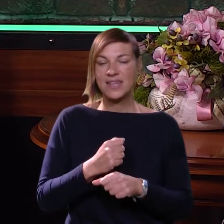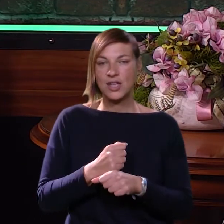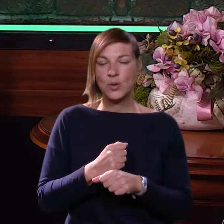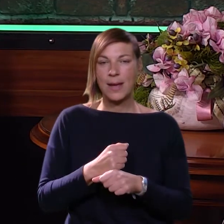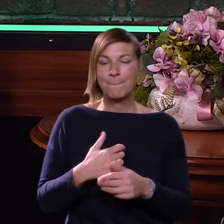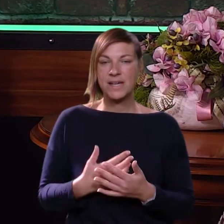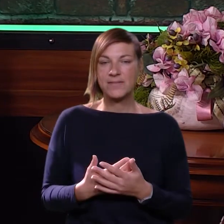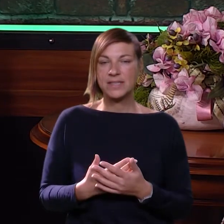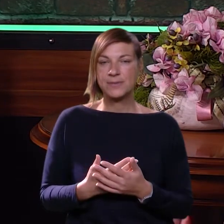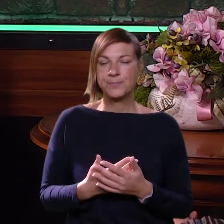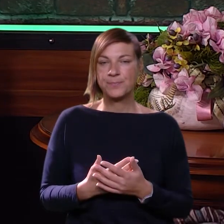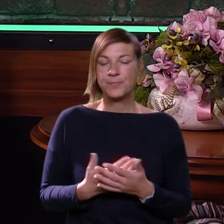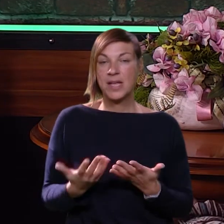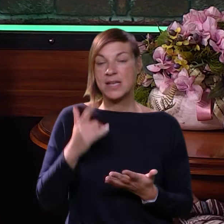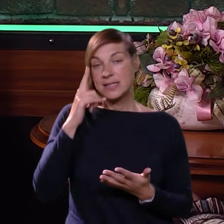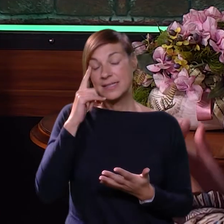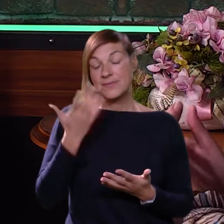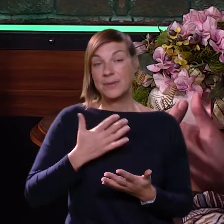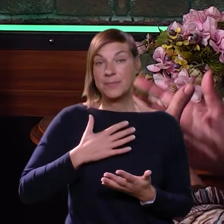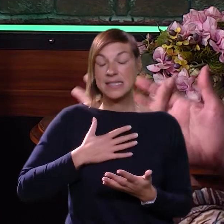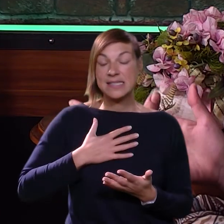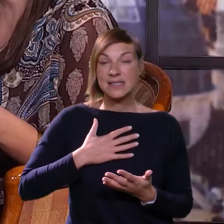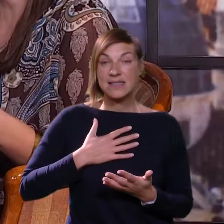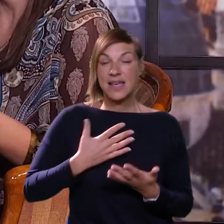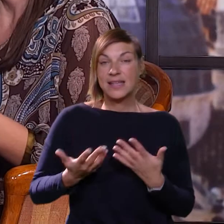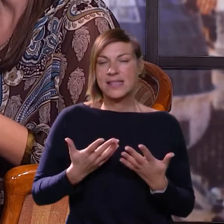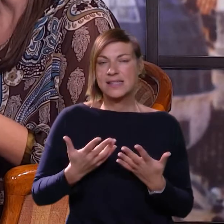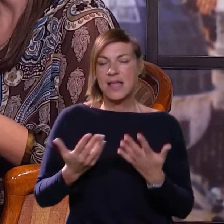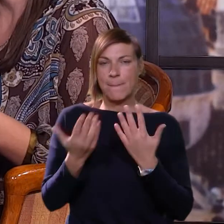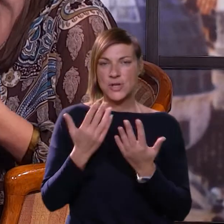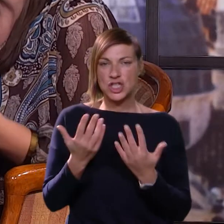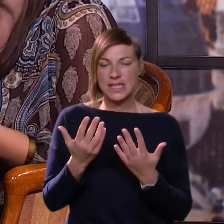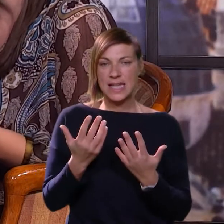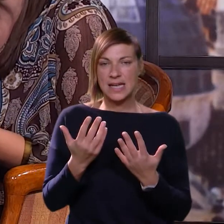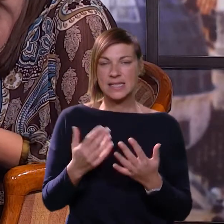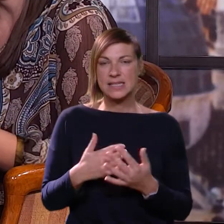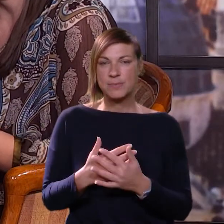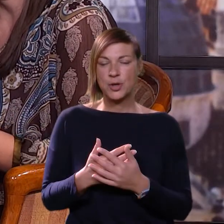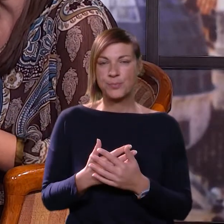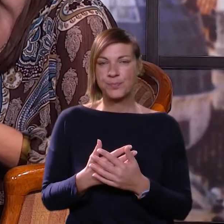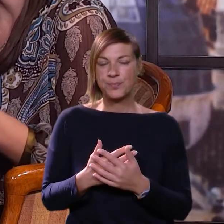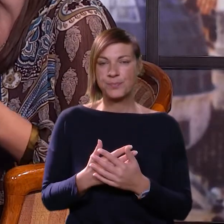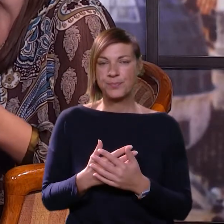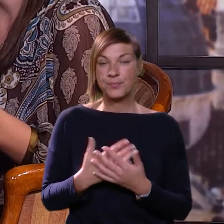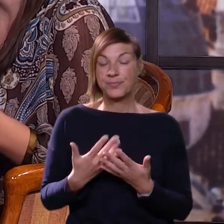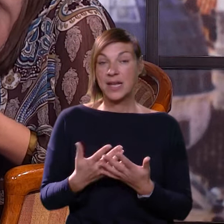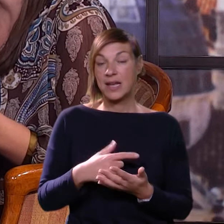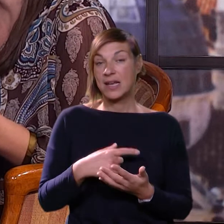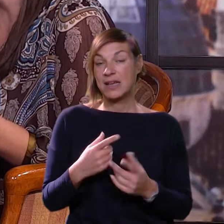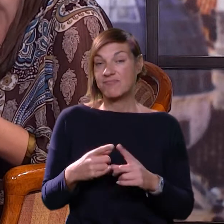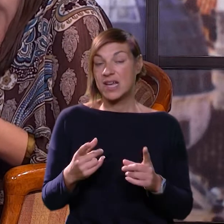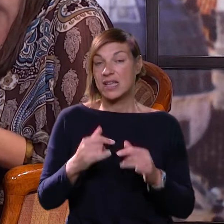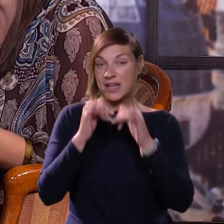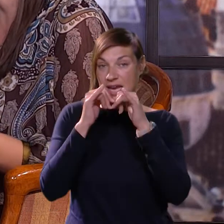pitanju. Čini mi se, svi mi negdje znamo i čitali smo o, ne znam,